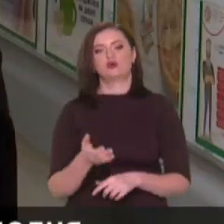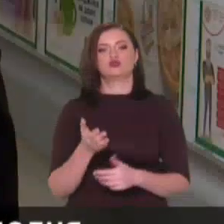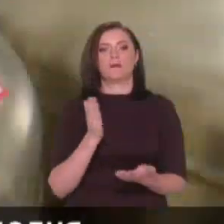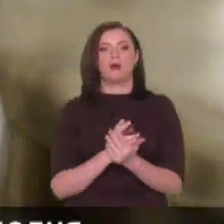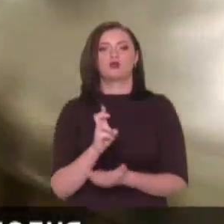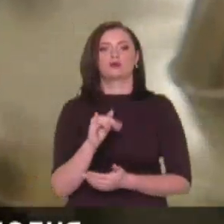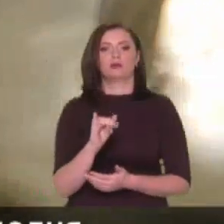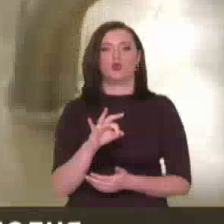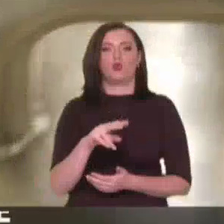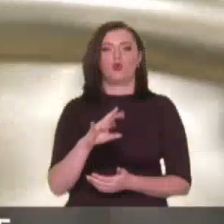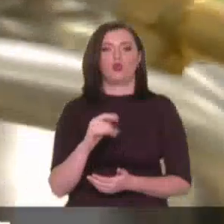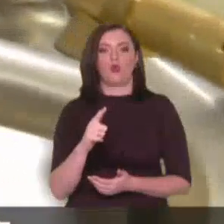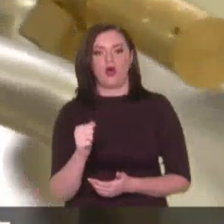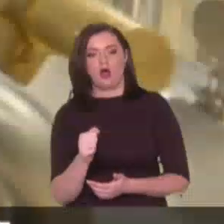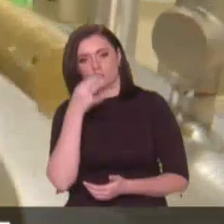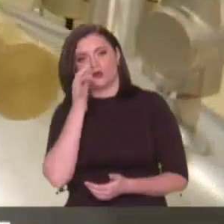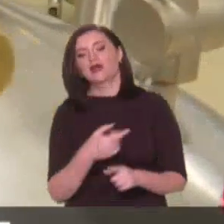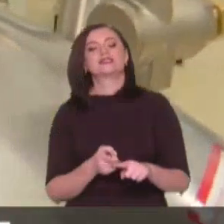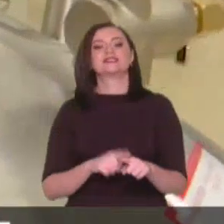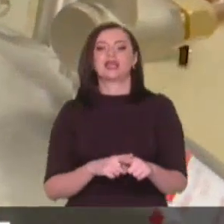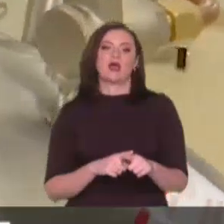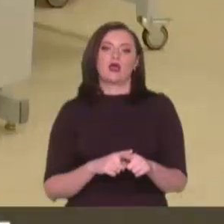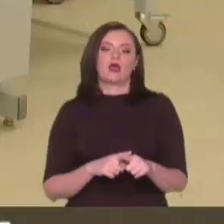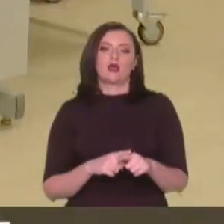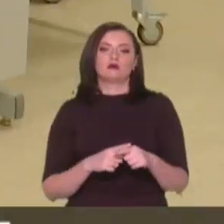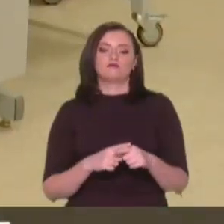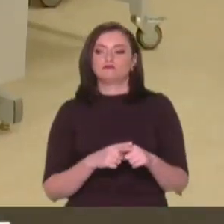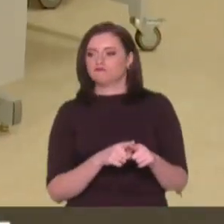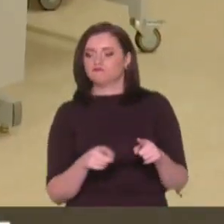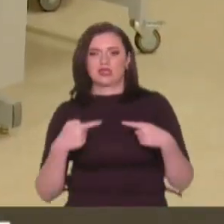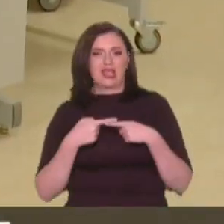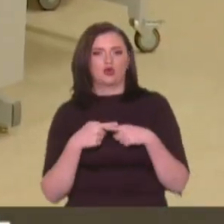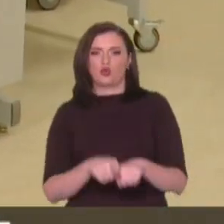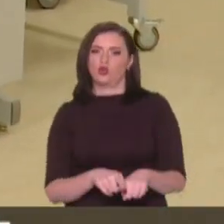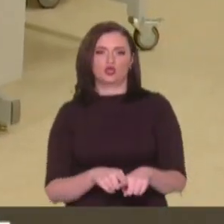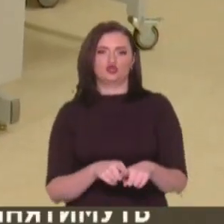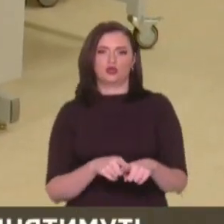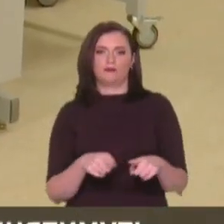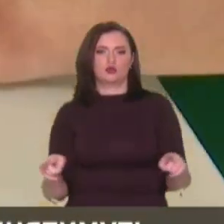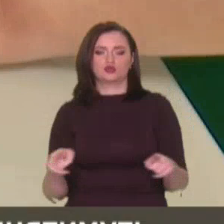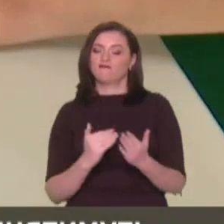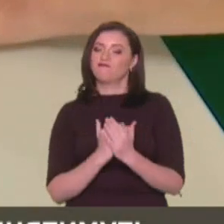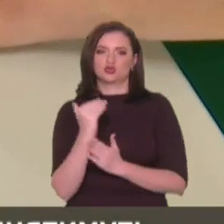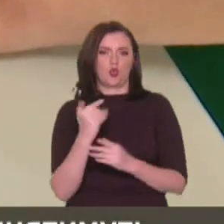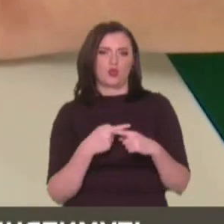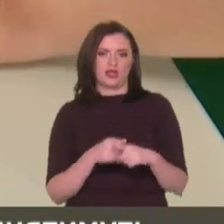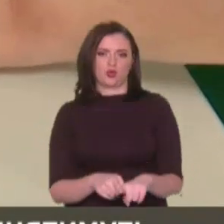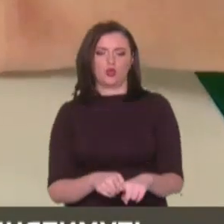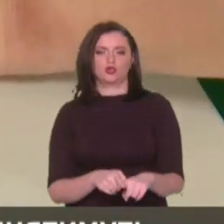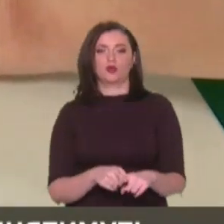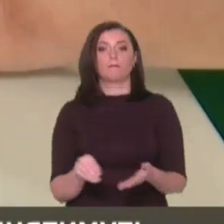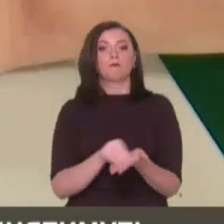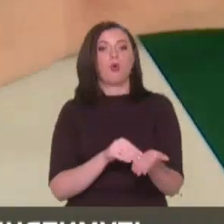біолога. Тобто це цілий технологічний процес, дуже-дуже високотехнологічний. Тому повторити